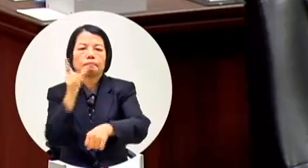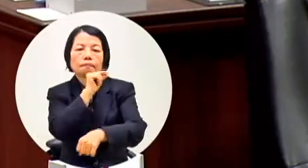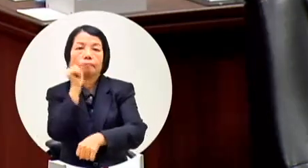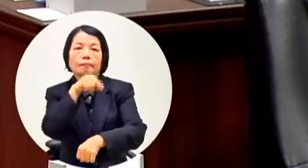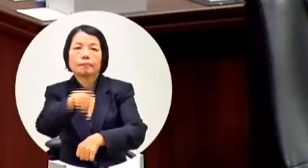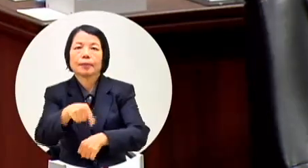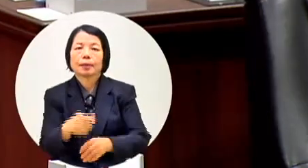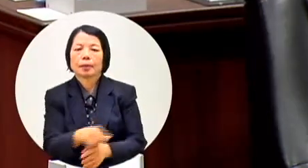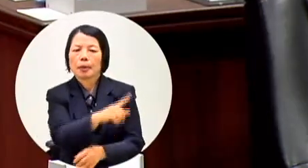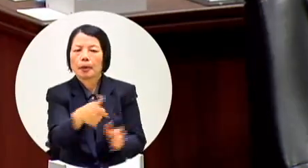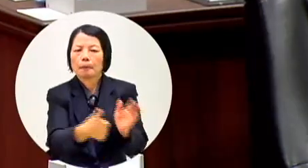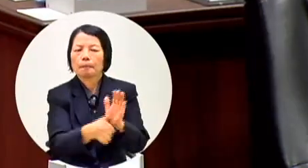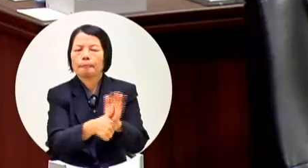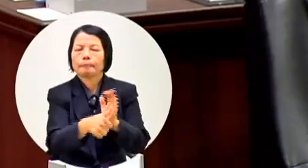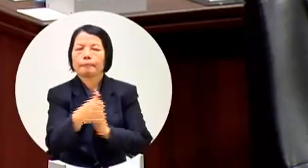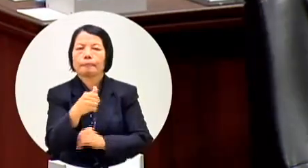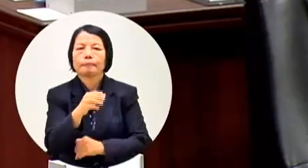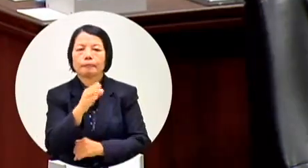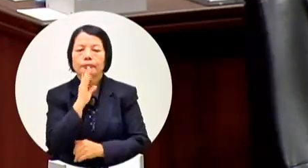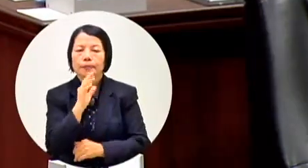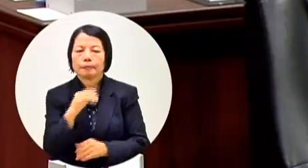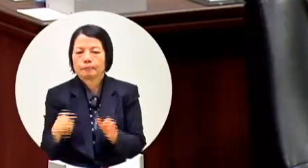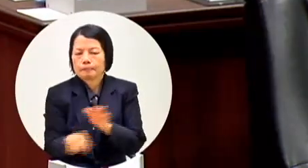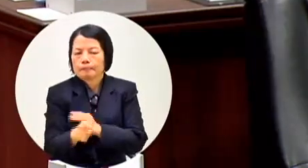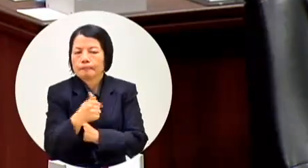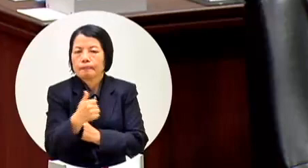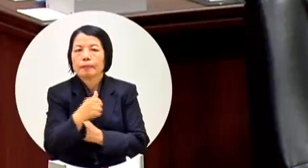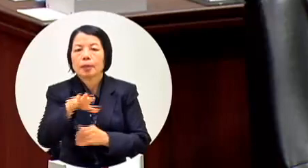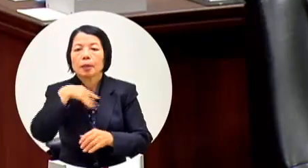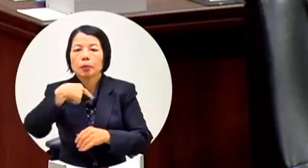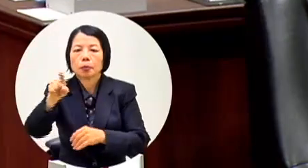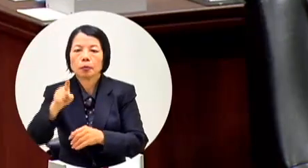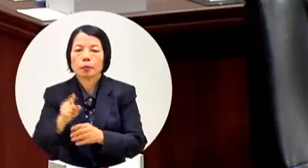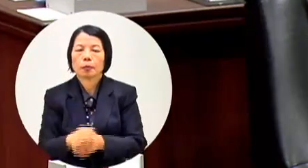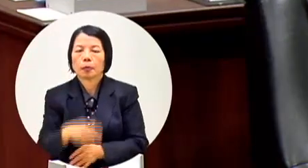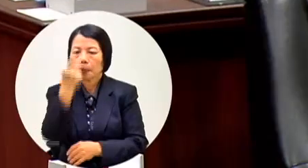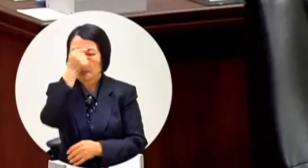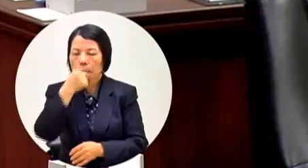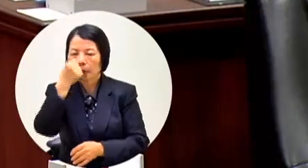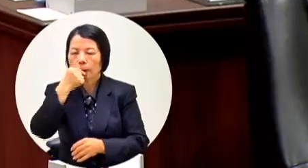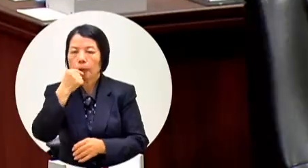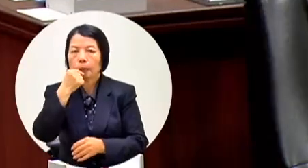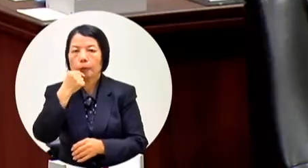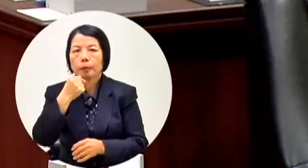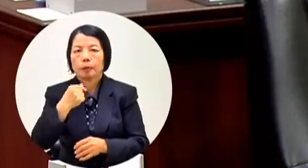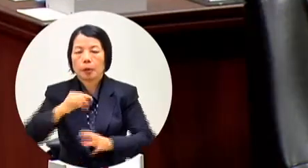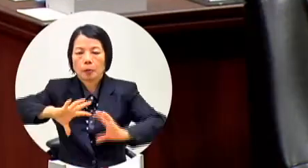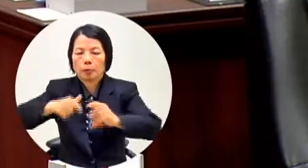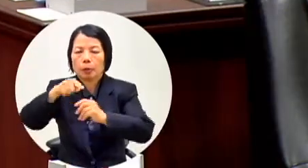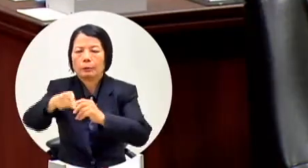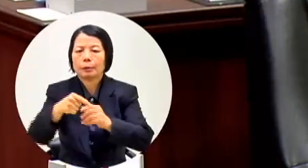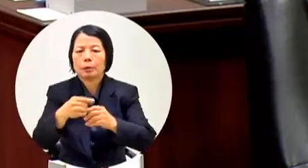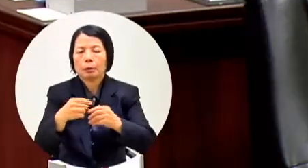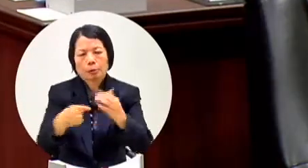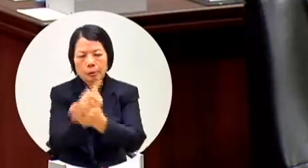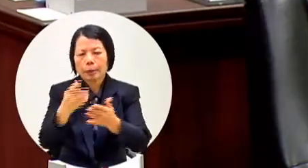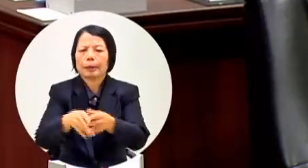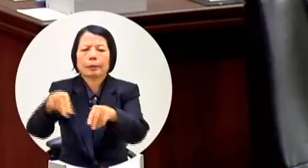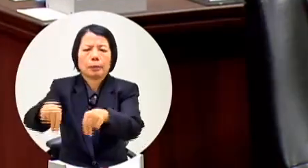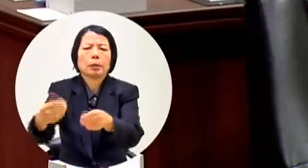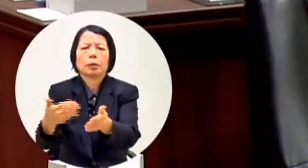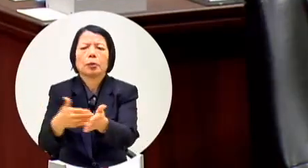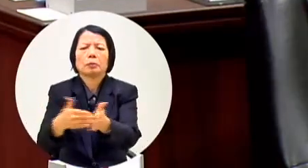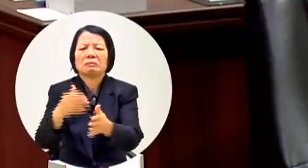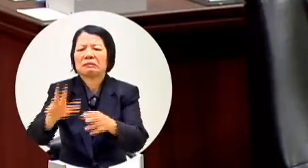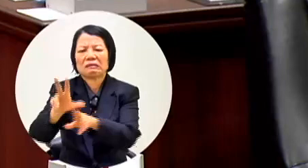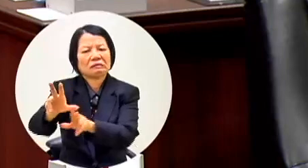名昭彰的骗子。他跟菲律宾签 MOU， 至今执行率只有 6.8。他加入 WTO 就没有遵守